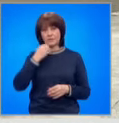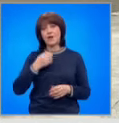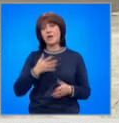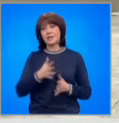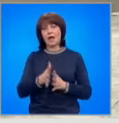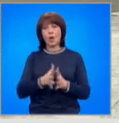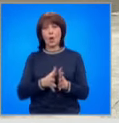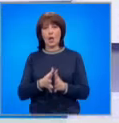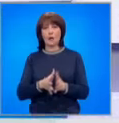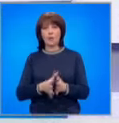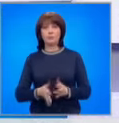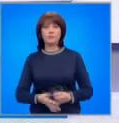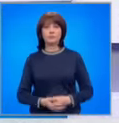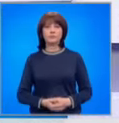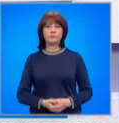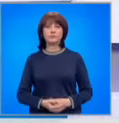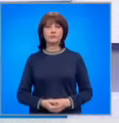полети.